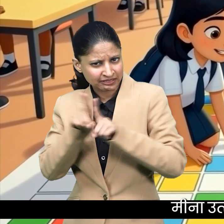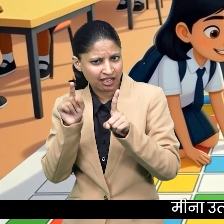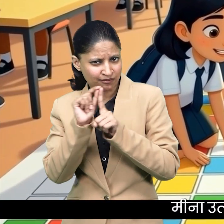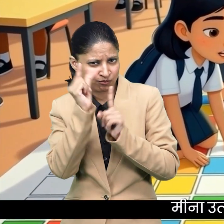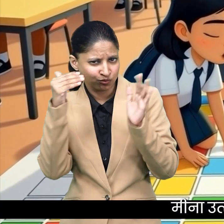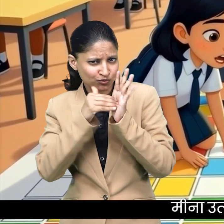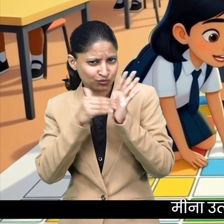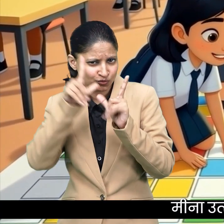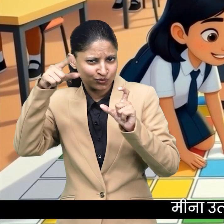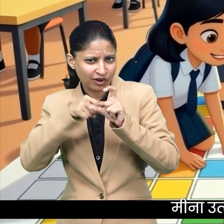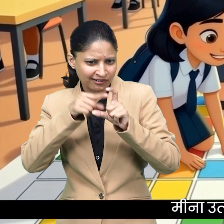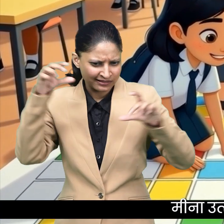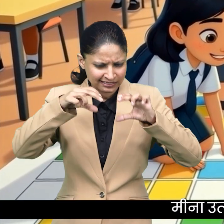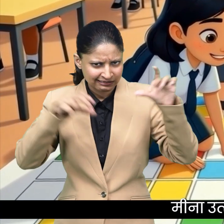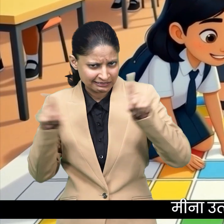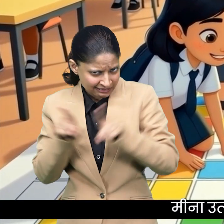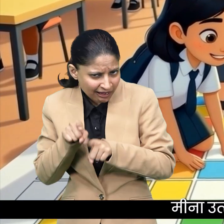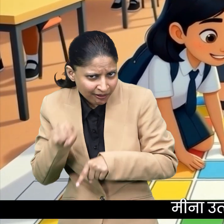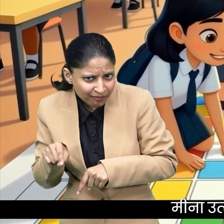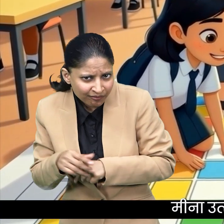कोडे आवडले?